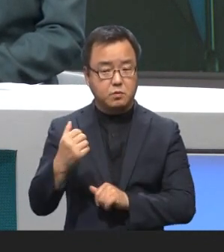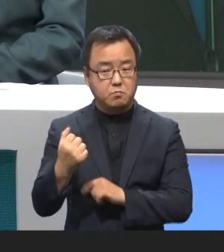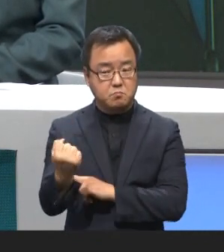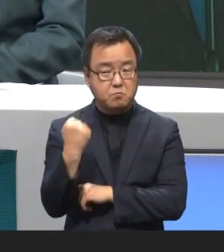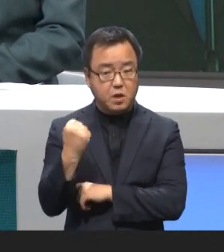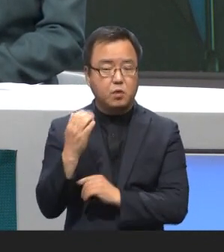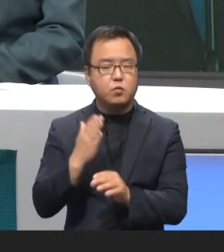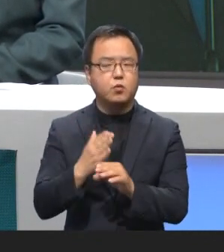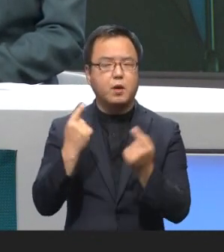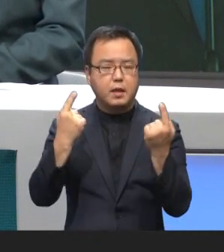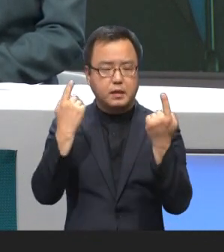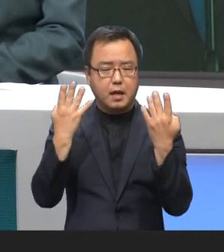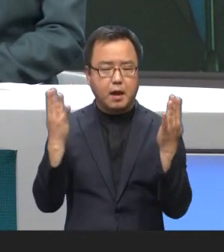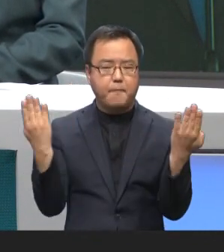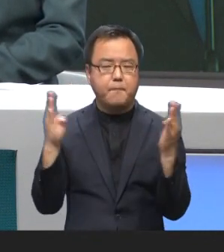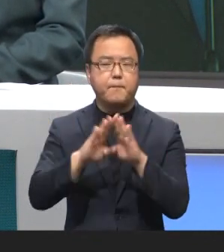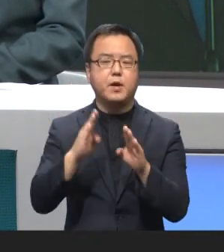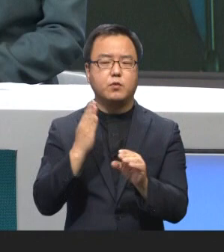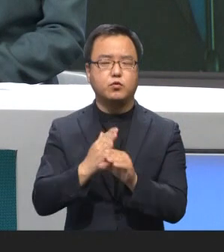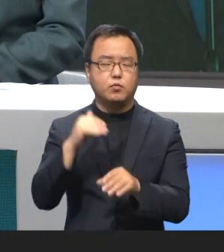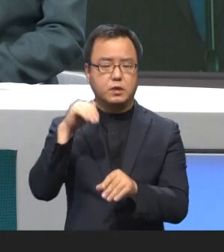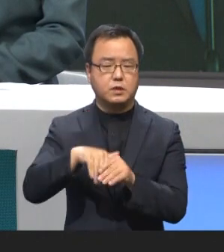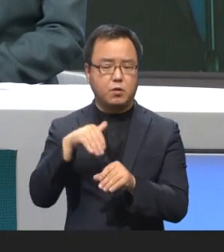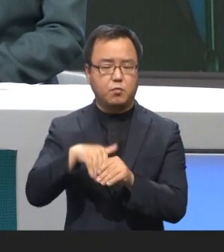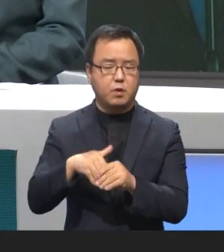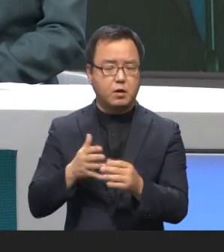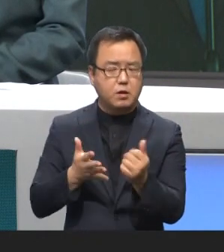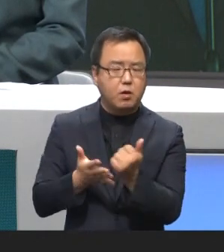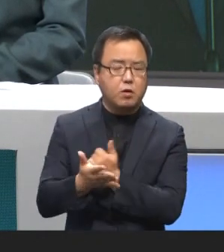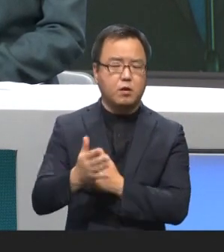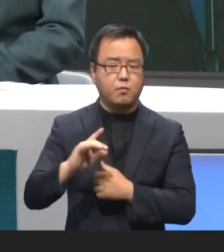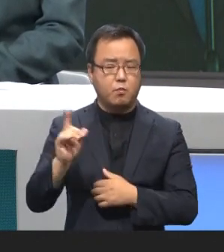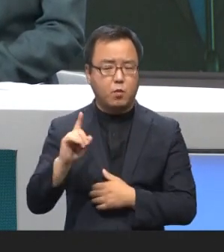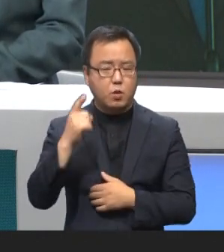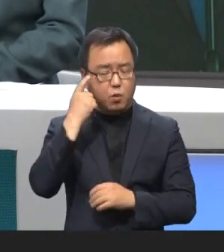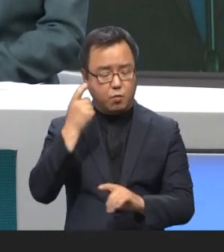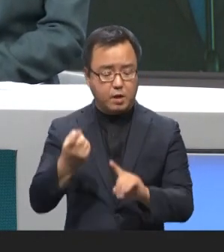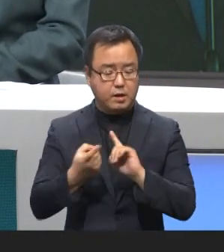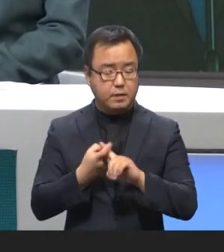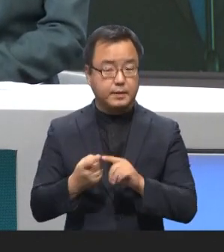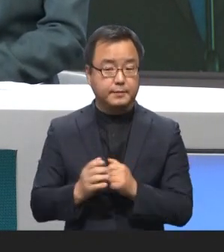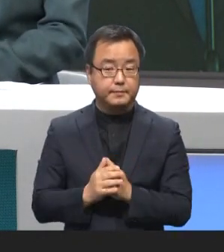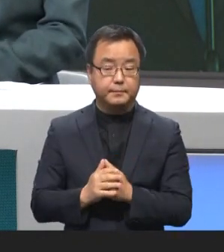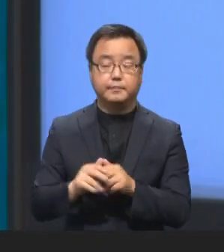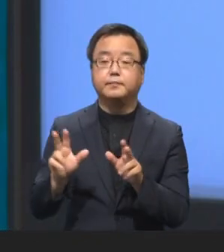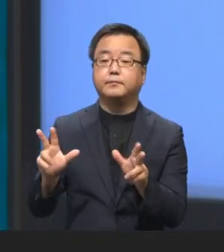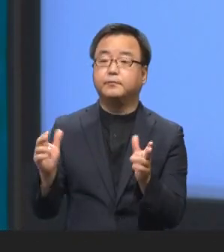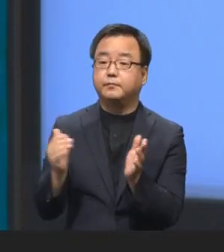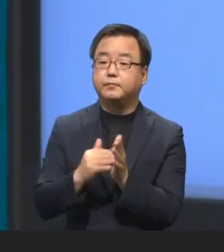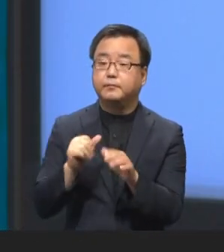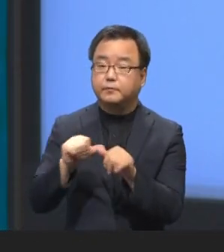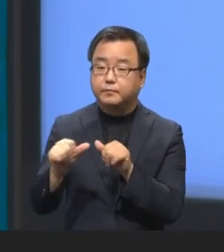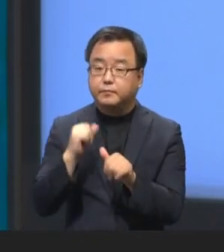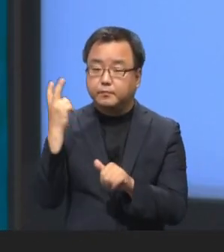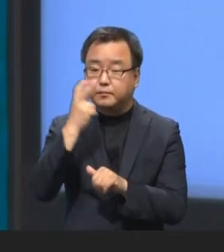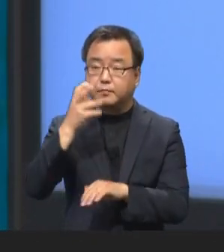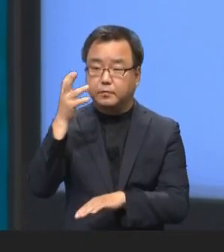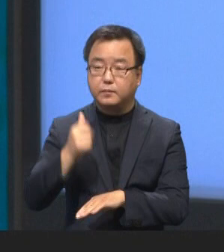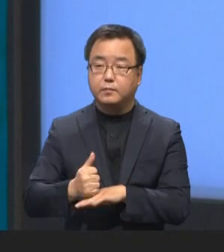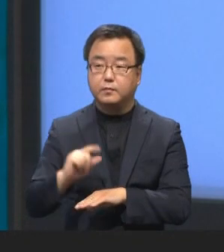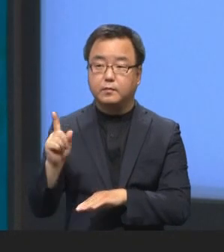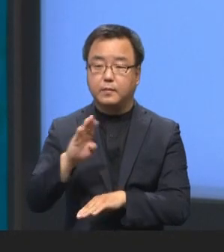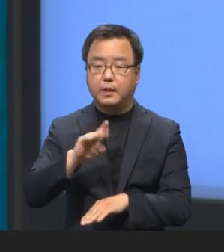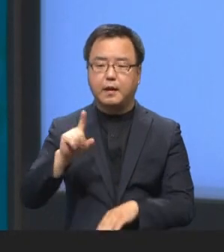대학들이 폐쇄되면서 이게 선거 결과에 어떤 영향을 미칠지에 또 관심사가 모아지고 있어요. 예, 현재까지의 여론조사 결과로는